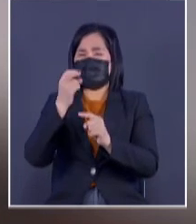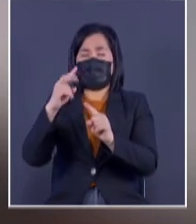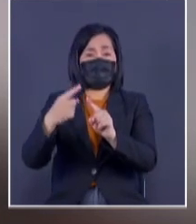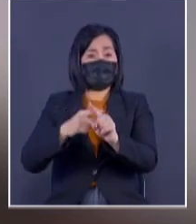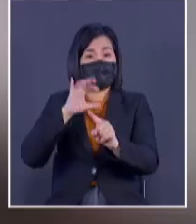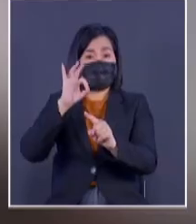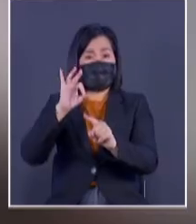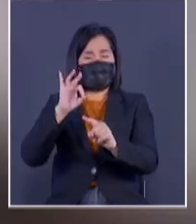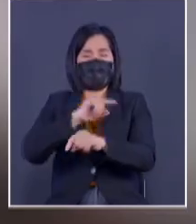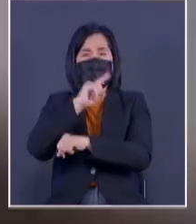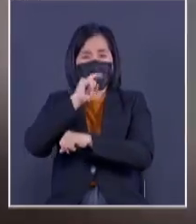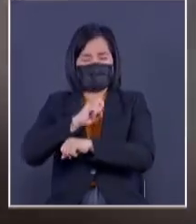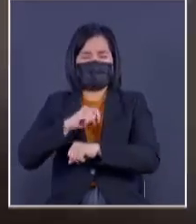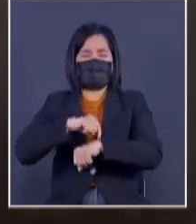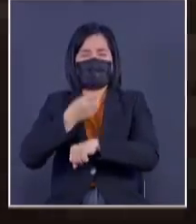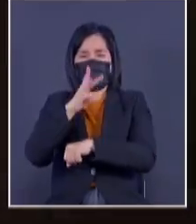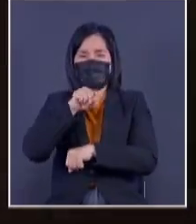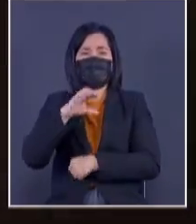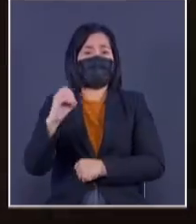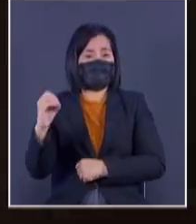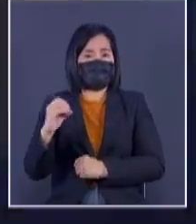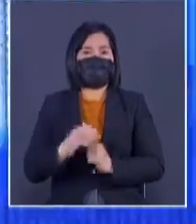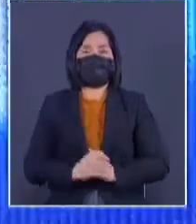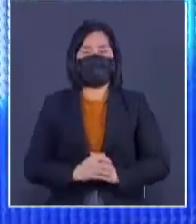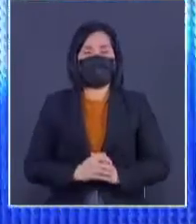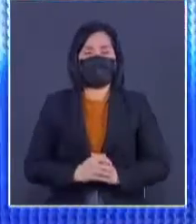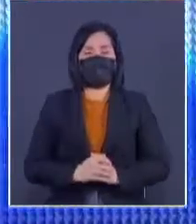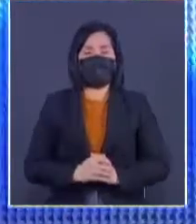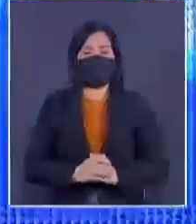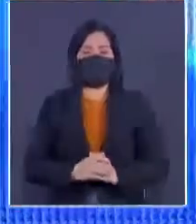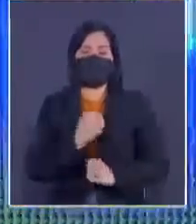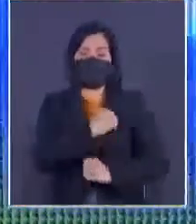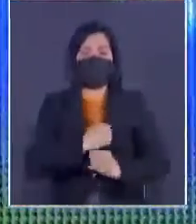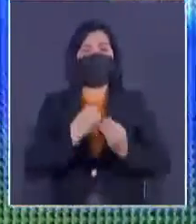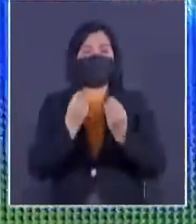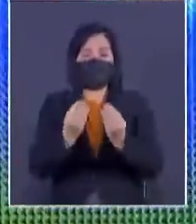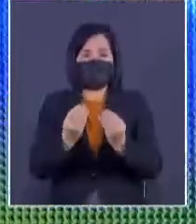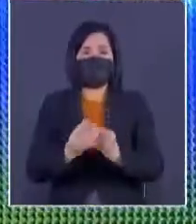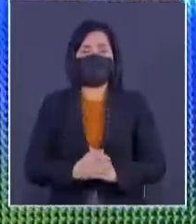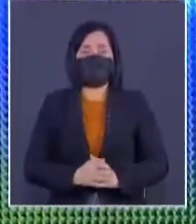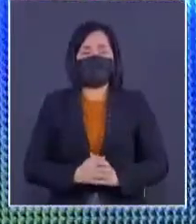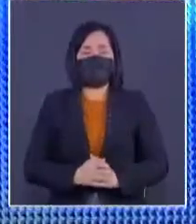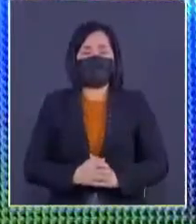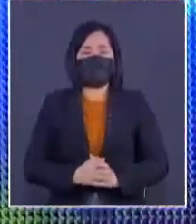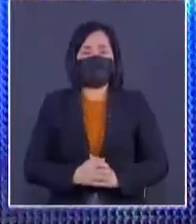ที่เมนวัดบางไผ่ค่ะขอแสดงความเสียใจกับการจากไปในครั้งนี้ด้วยนะคะ